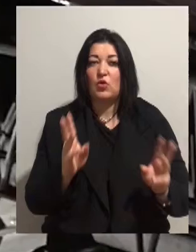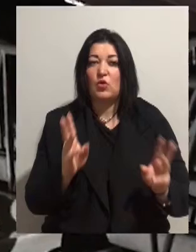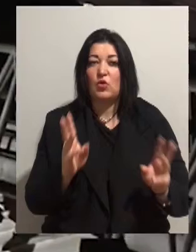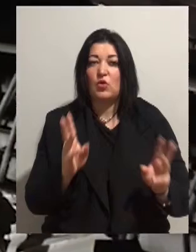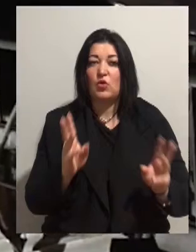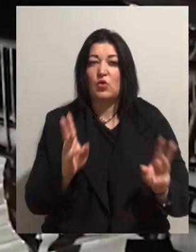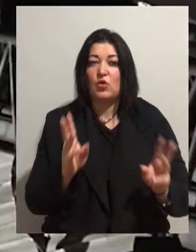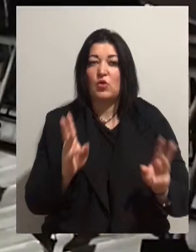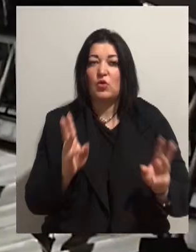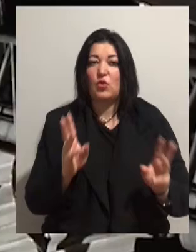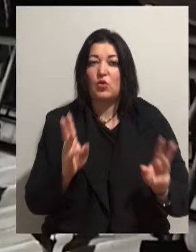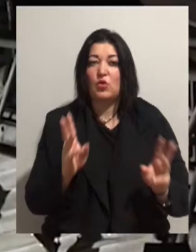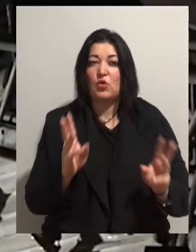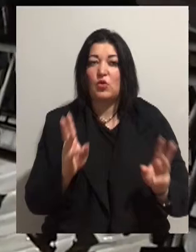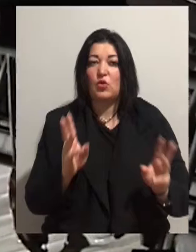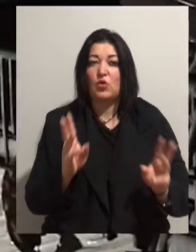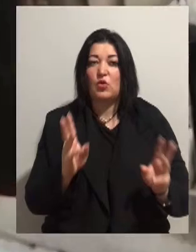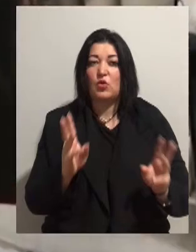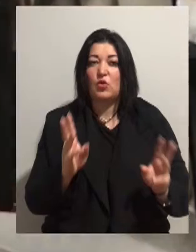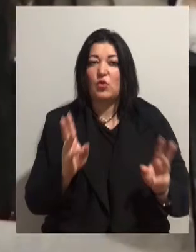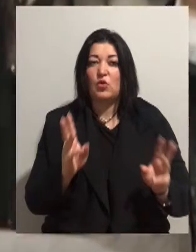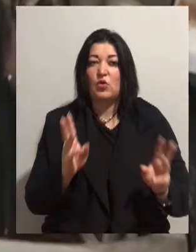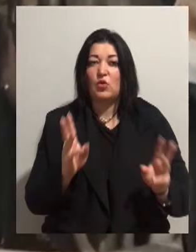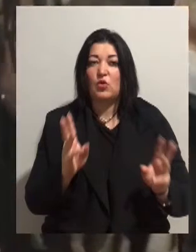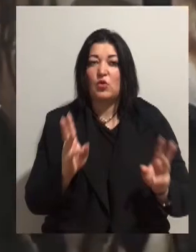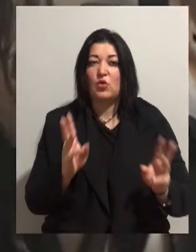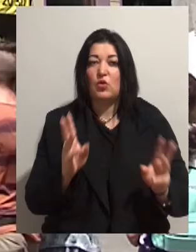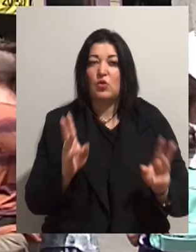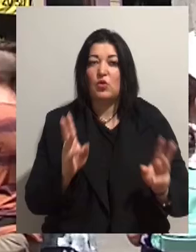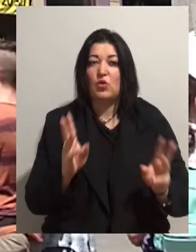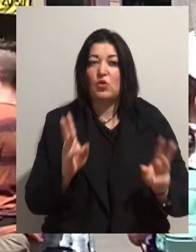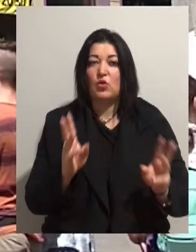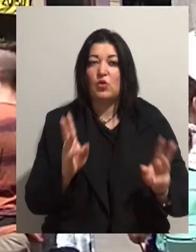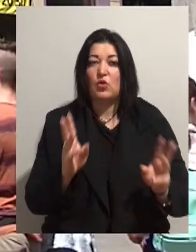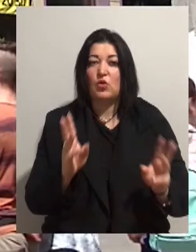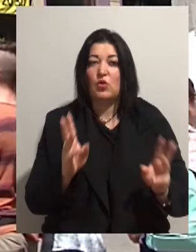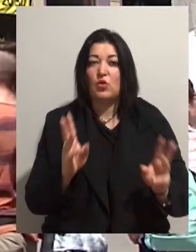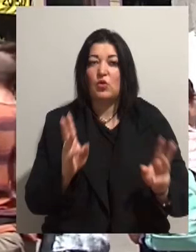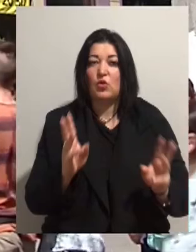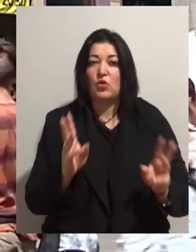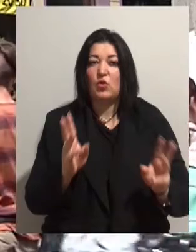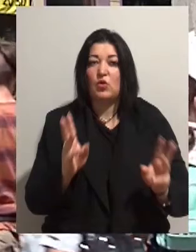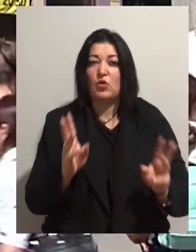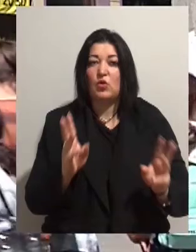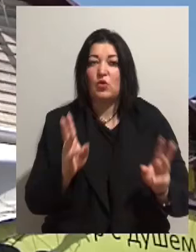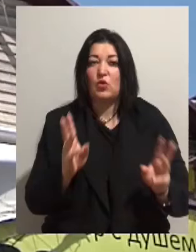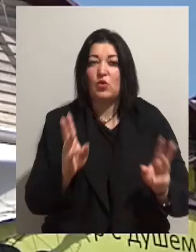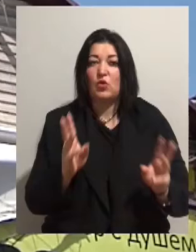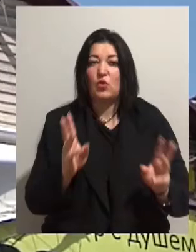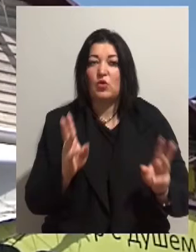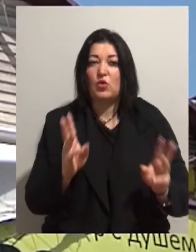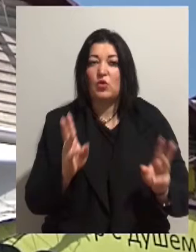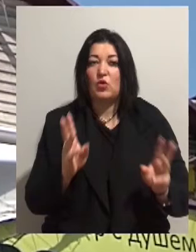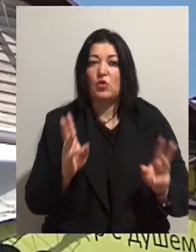загинуло 9 людей. 10 отримали травми та були доставлені до медичних закладів. Правоохоронці відкрили